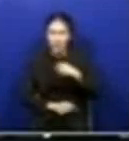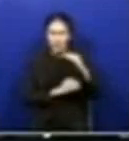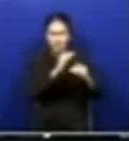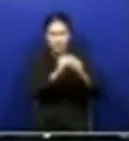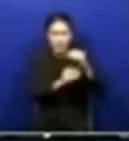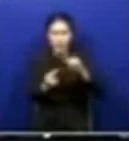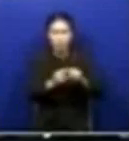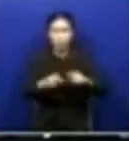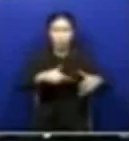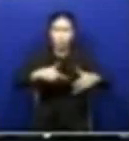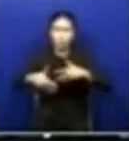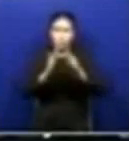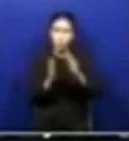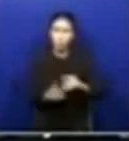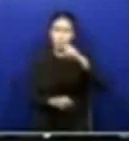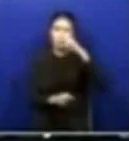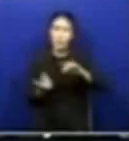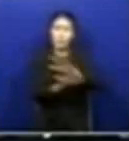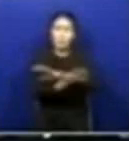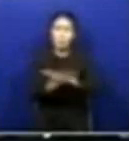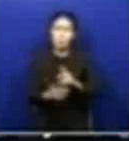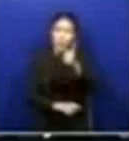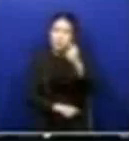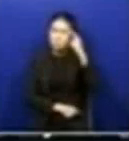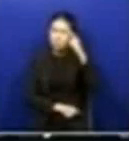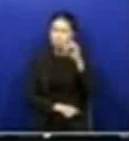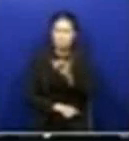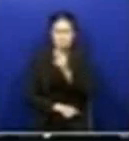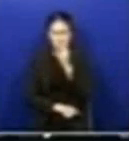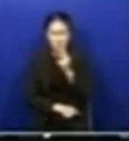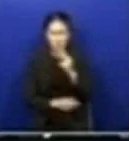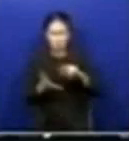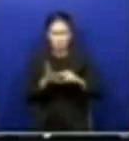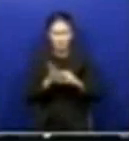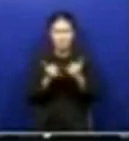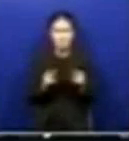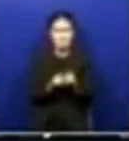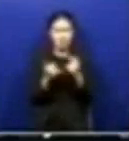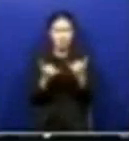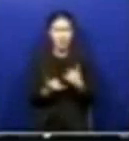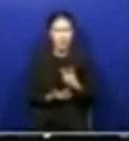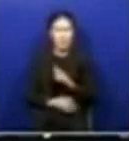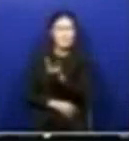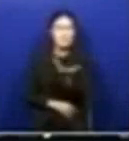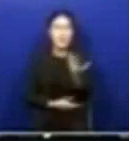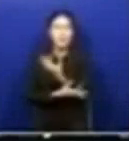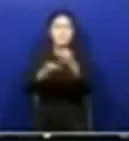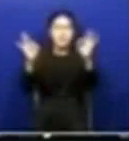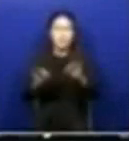ให้กับพี่น้องประชาชนคนไทยเพราะผมดูแล้วเป็นเทศกาลแห่งการแจกการเทกระจ